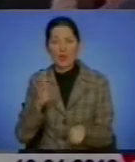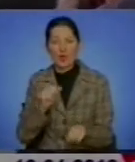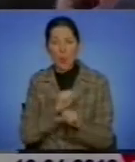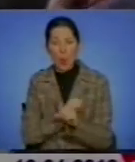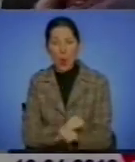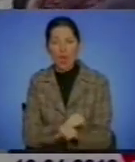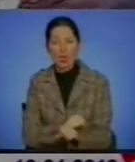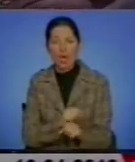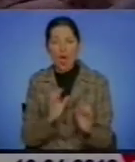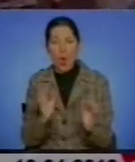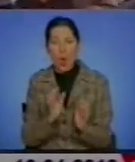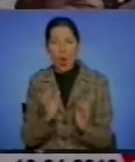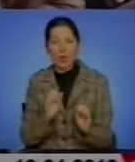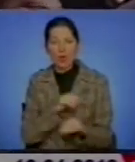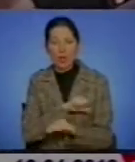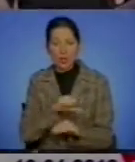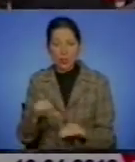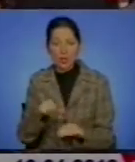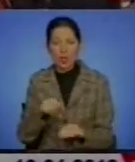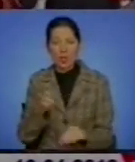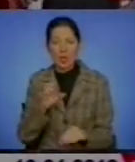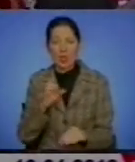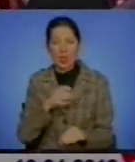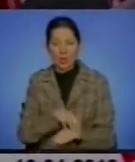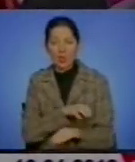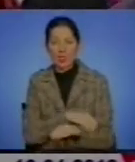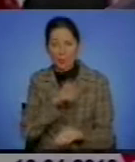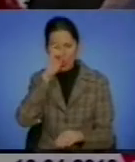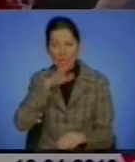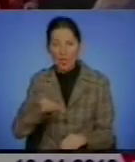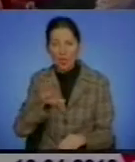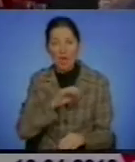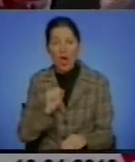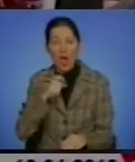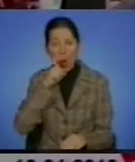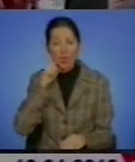охорона рубежів радянської держави. Українська армія виконує,